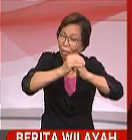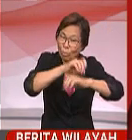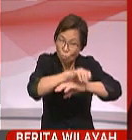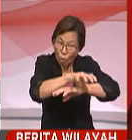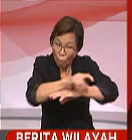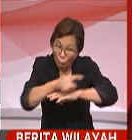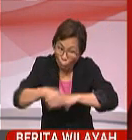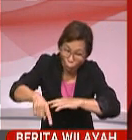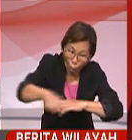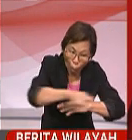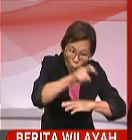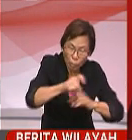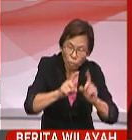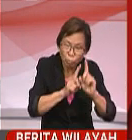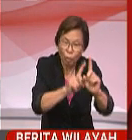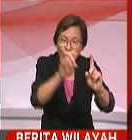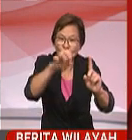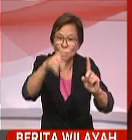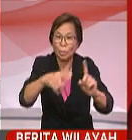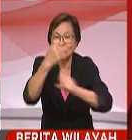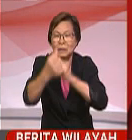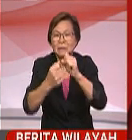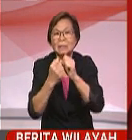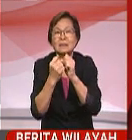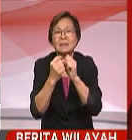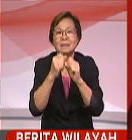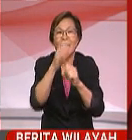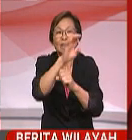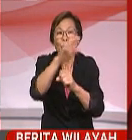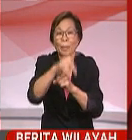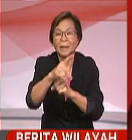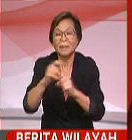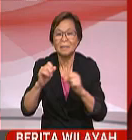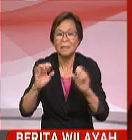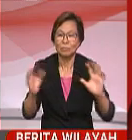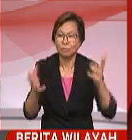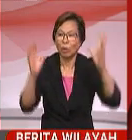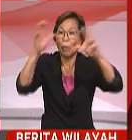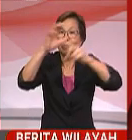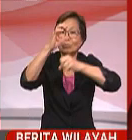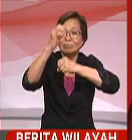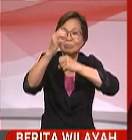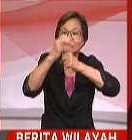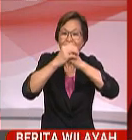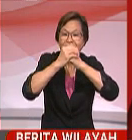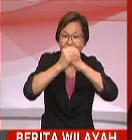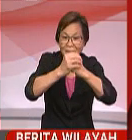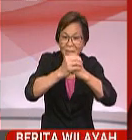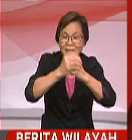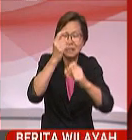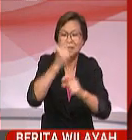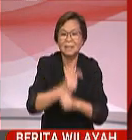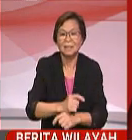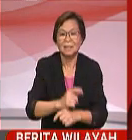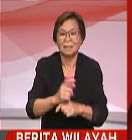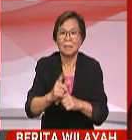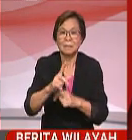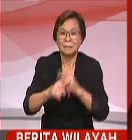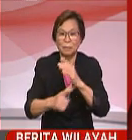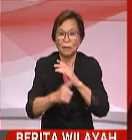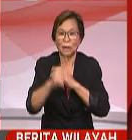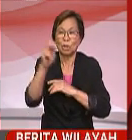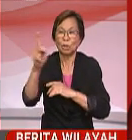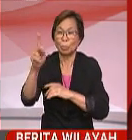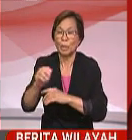mematuhi prosedur operasi standard SOP Tahun Baru Cina yang telah ditetapkan. Timbalan Ketua Menteri Dato' Amar Awan Tengah Ali Hassan